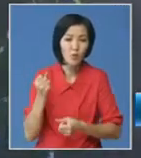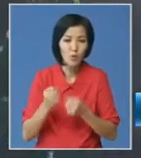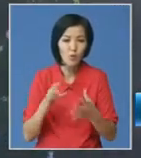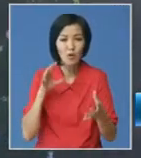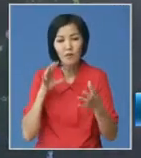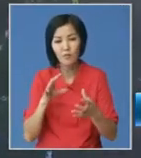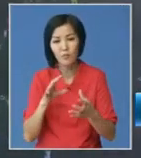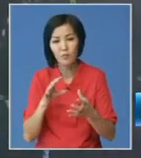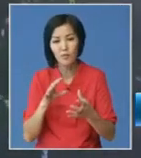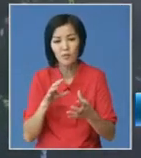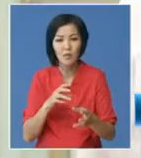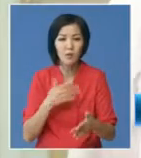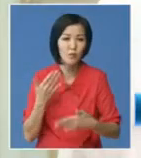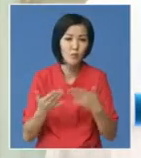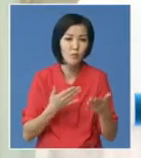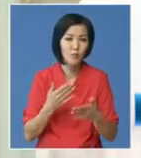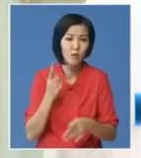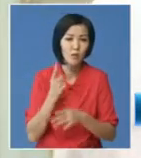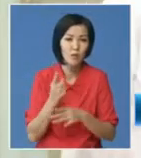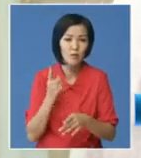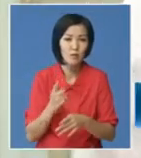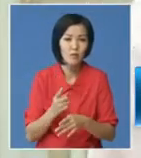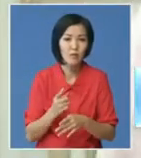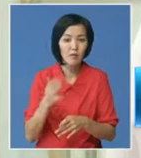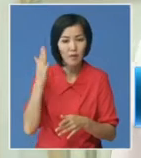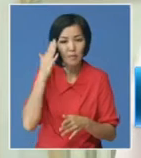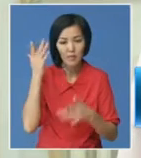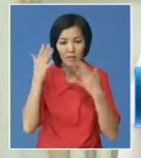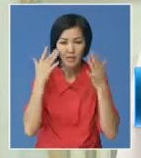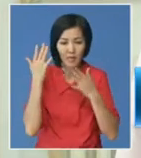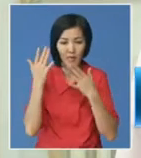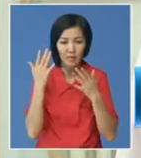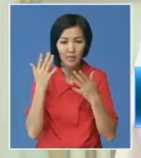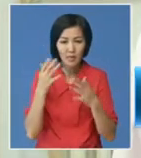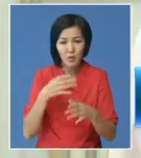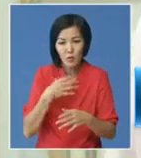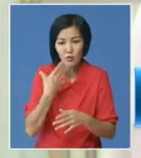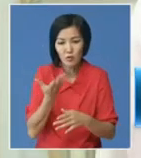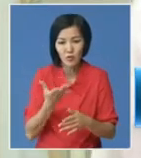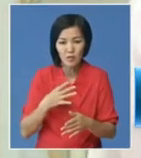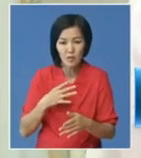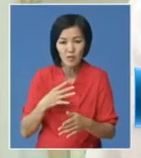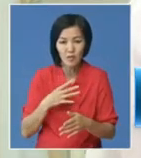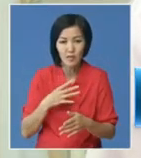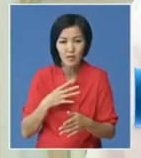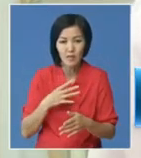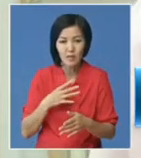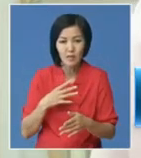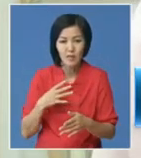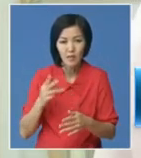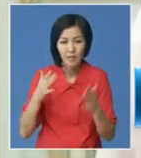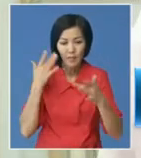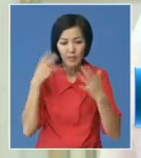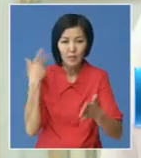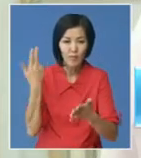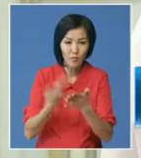түрде бақылауға кеңес береді. Бас айналады, қысқысы келеді, жүрегі жаңағы омырчыны состояние